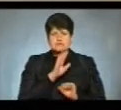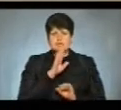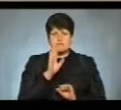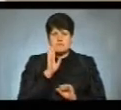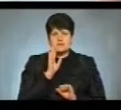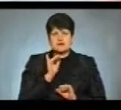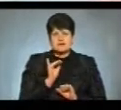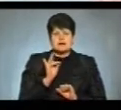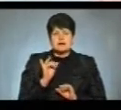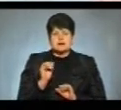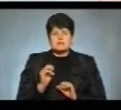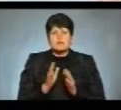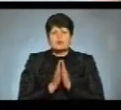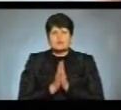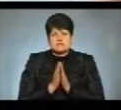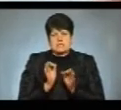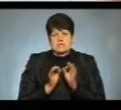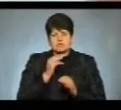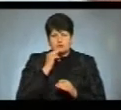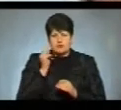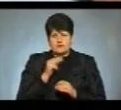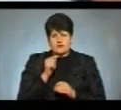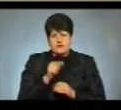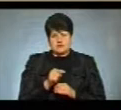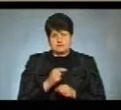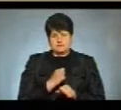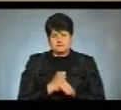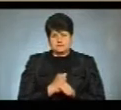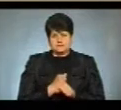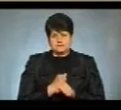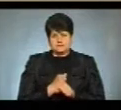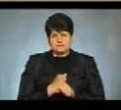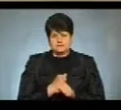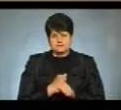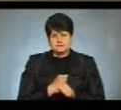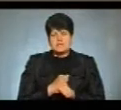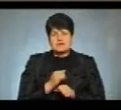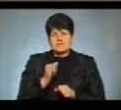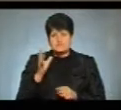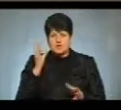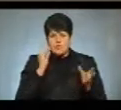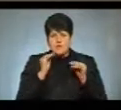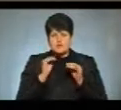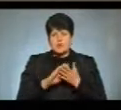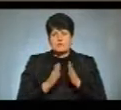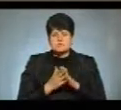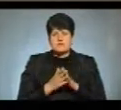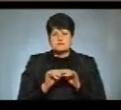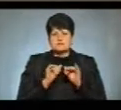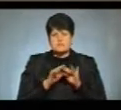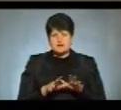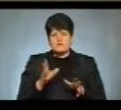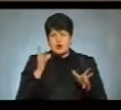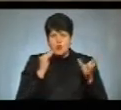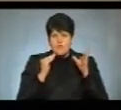Інна Радібова просила суд визнати обвинувачених винними. «Із врахуванням обставин справи, з врахуванням